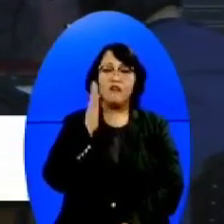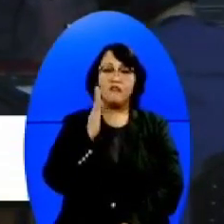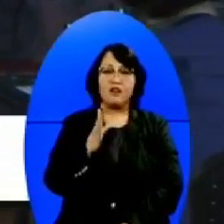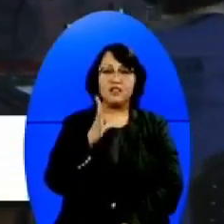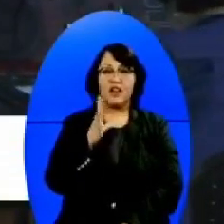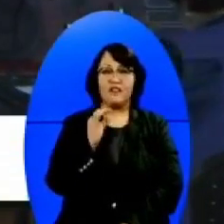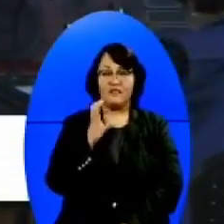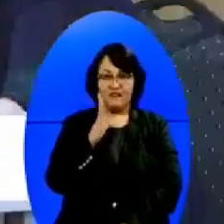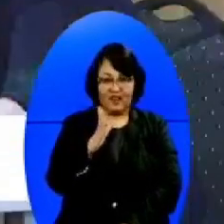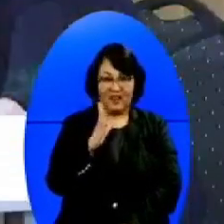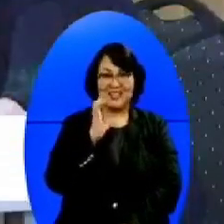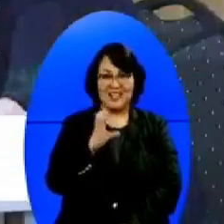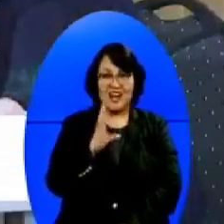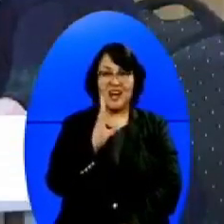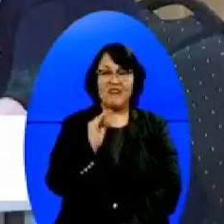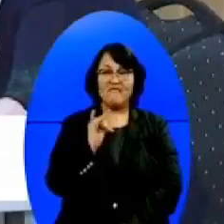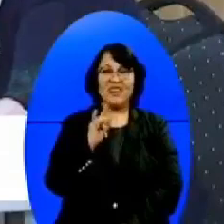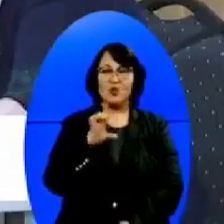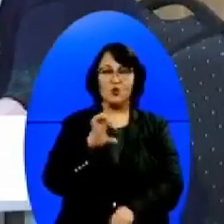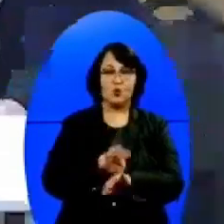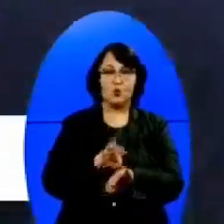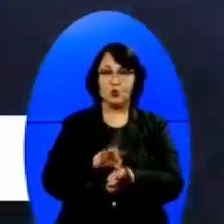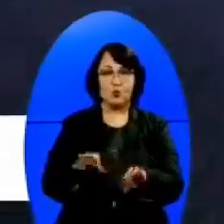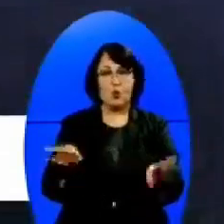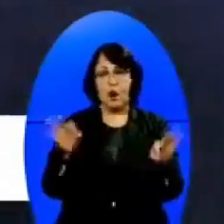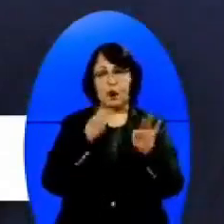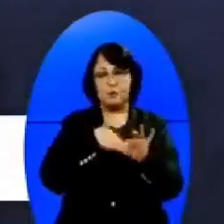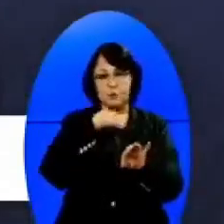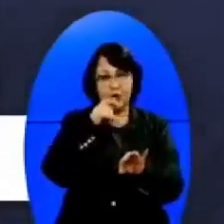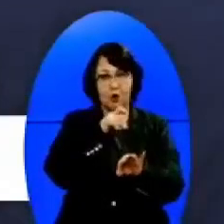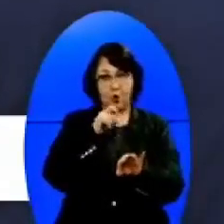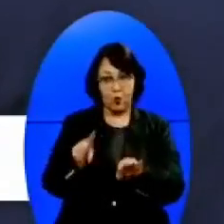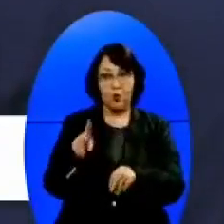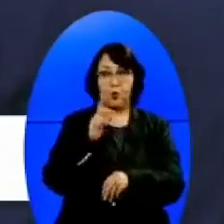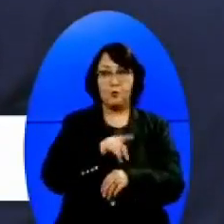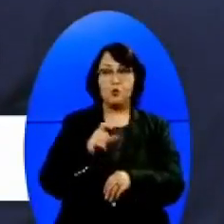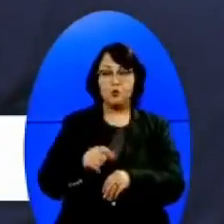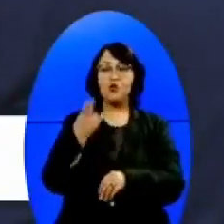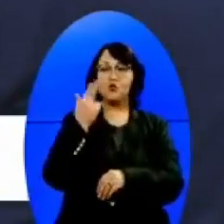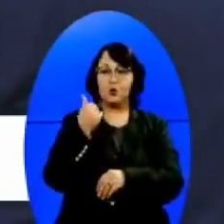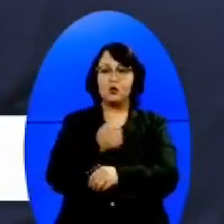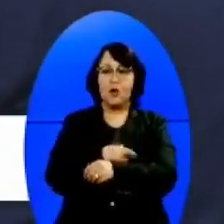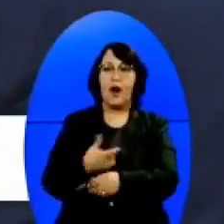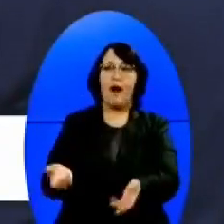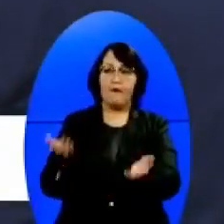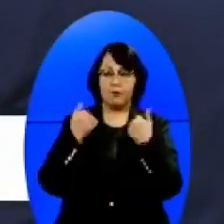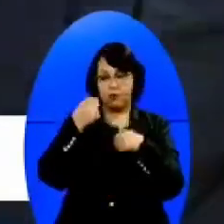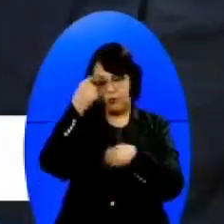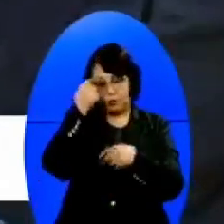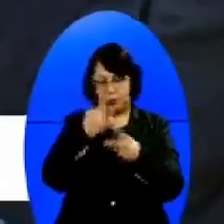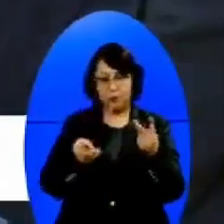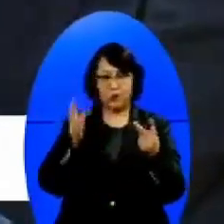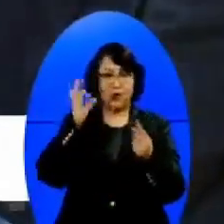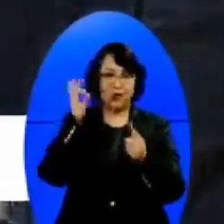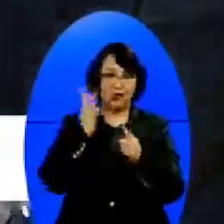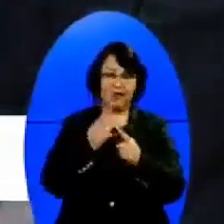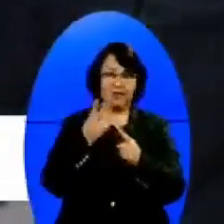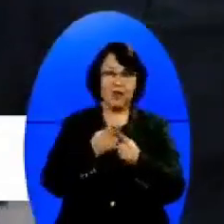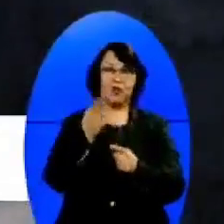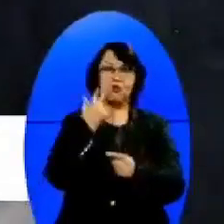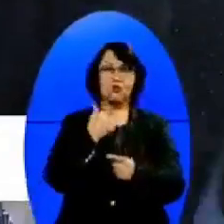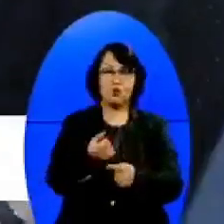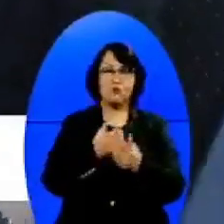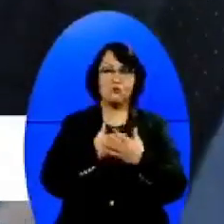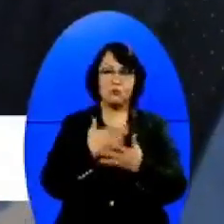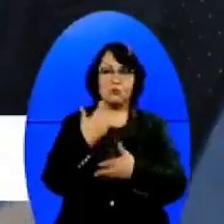цусаа өгөх боломжтой байдаг. За энд хамгийн түрүүнд нэгдсэн Монголын үндэсний олон нийтийн радио телевизийн хүн өнөөдөр цусаа бэлэглэж байна. Цусны ялтас